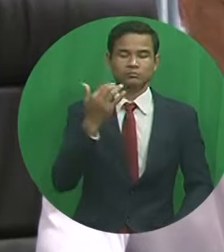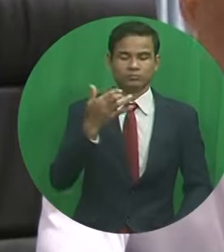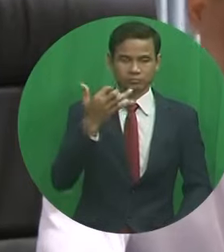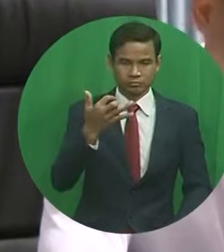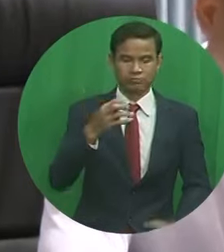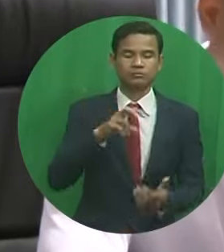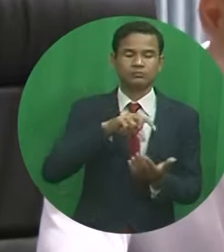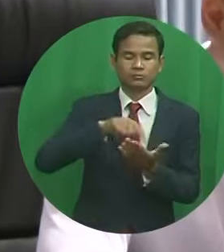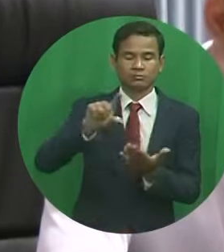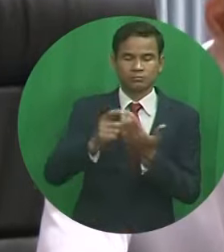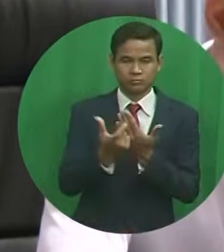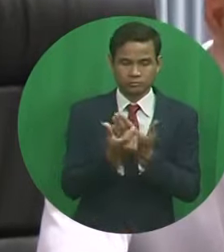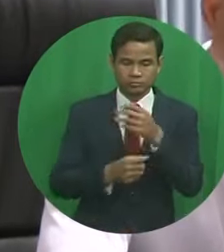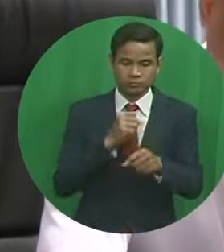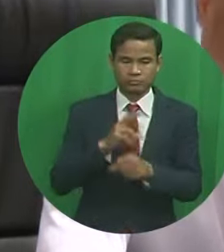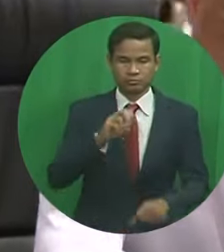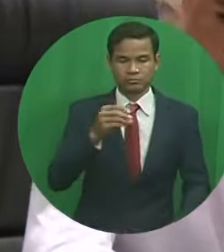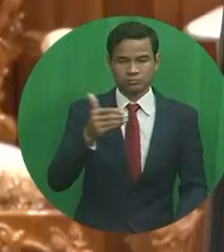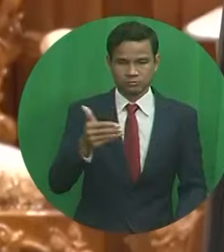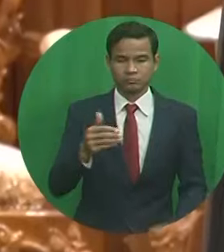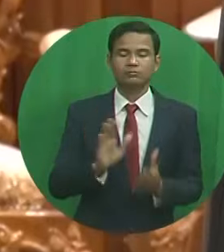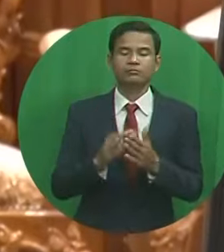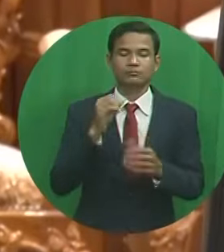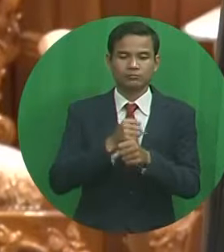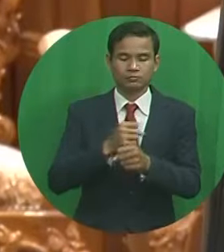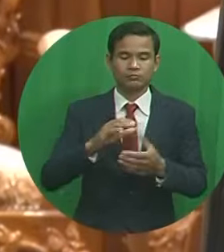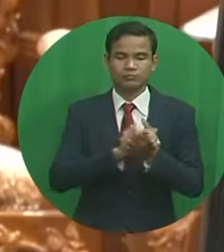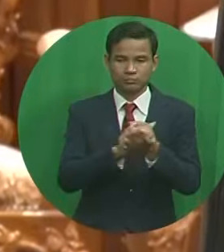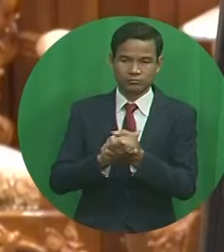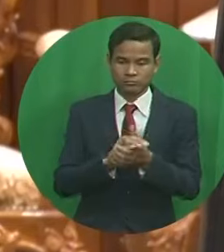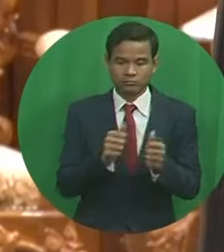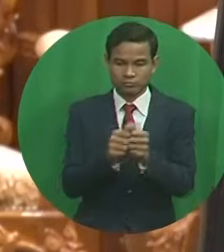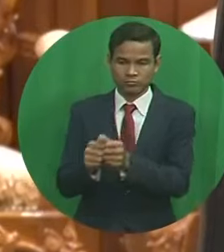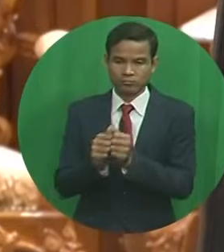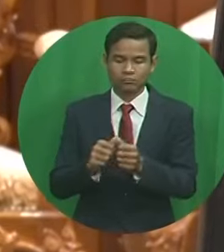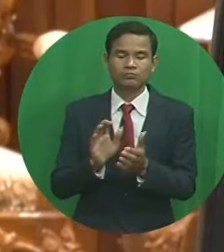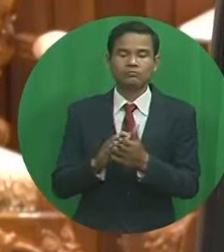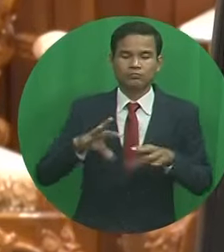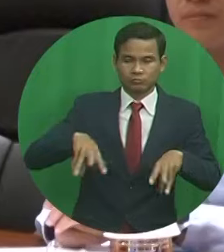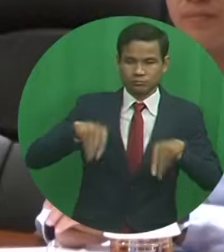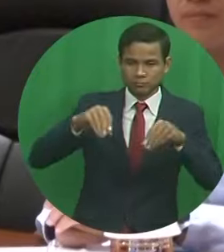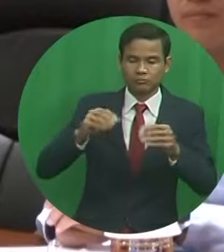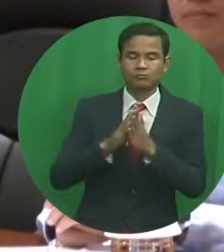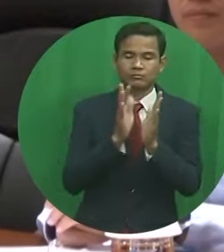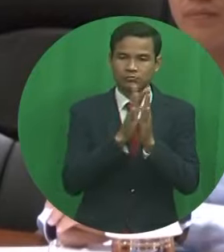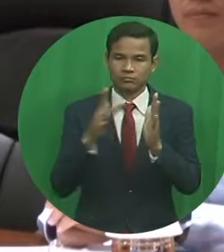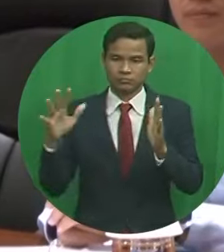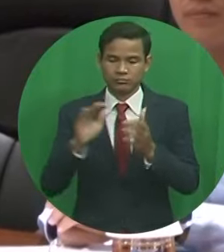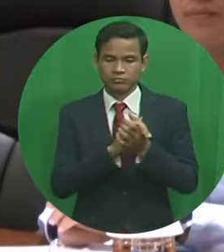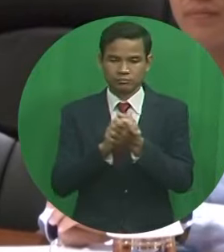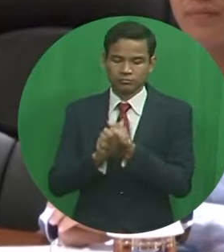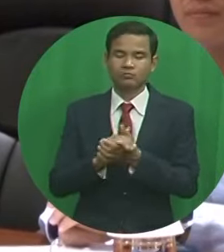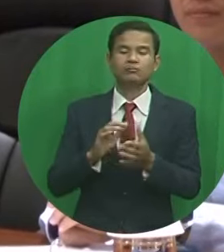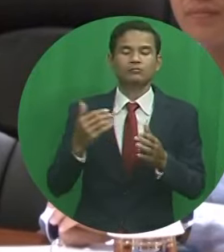2019សកម្មភាពដែលធ្វើការជាមួយសហគមន៍រួមមានសហគមន៍ដីធ្លីសហគមន៍ព្រៃឈើសហគមន៍កសិ